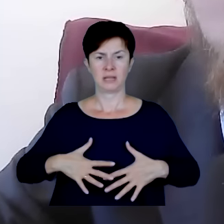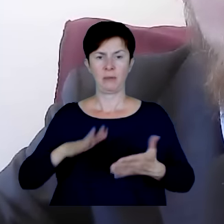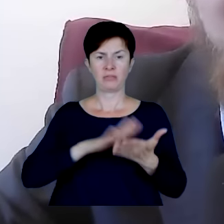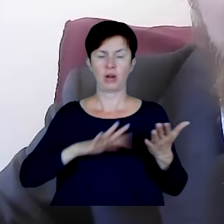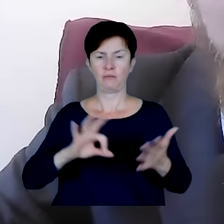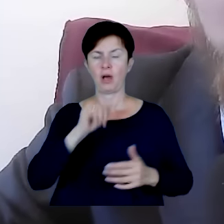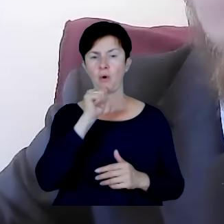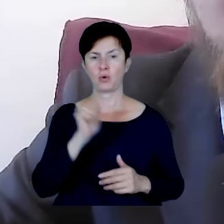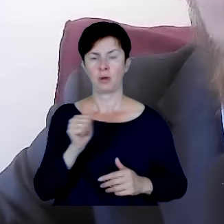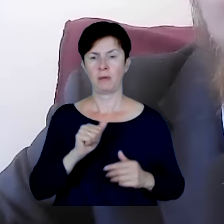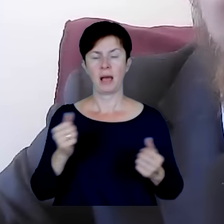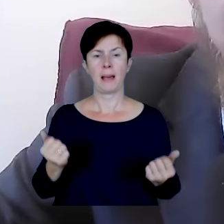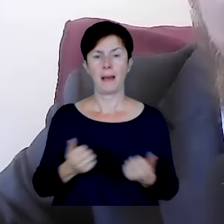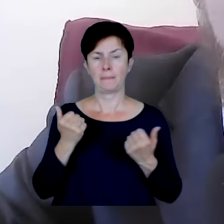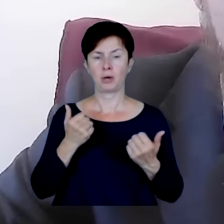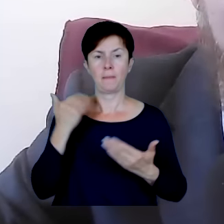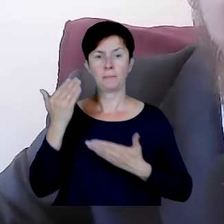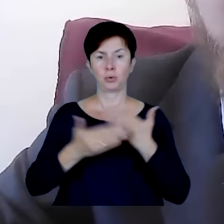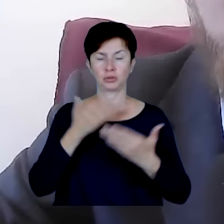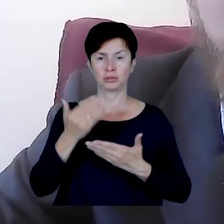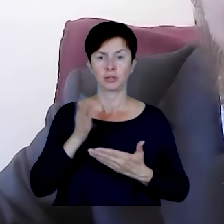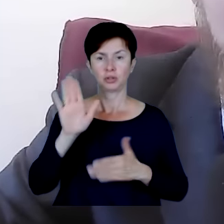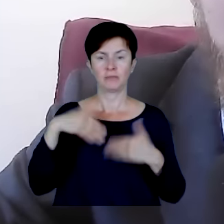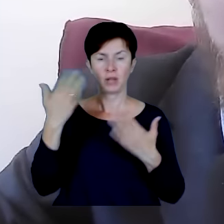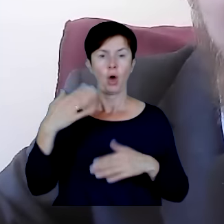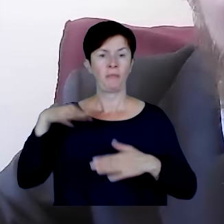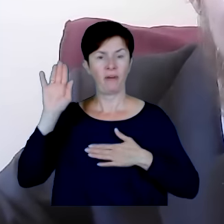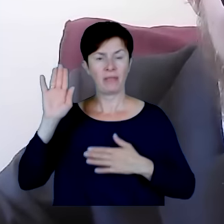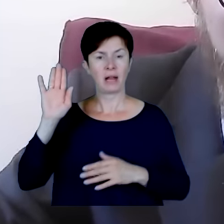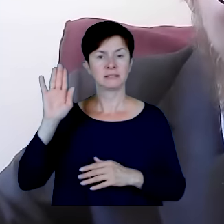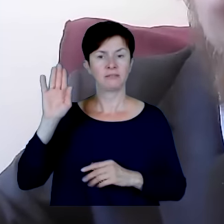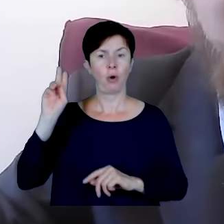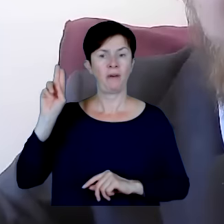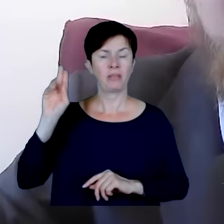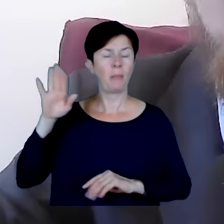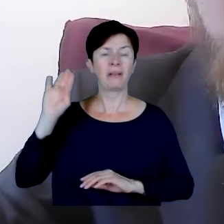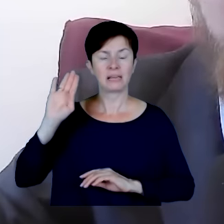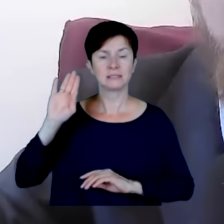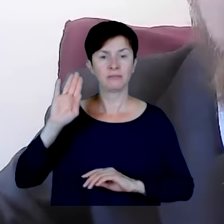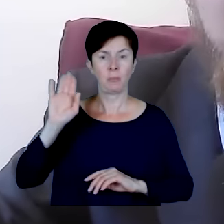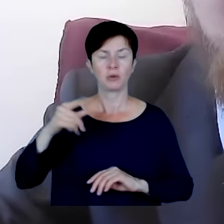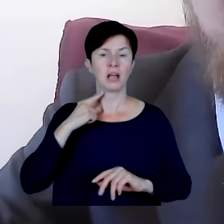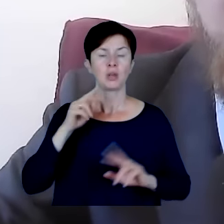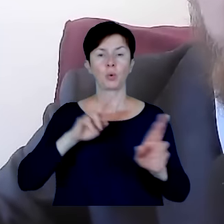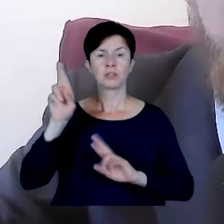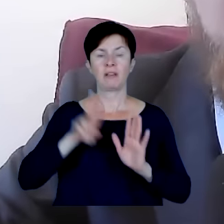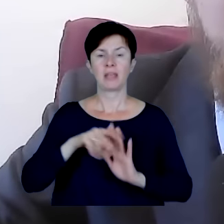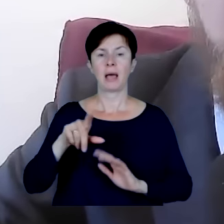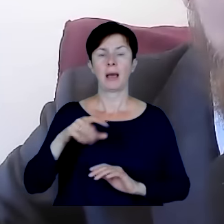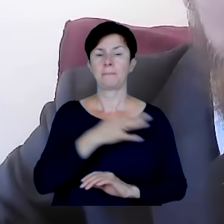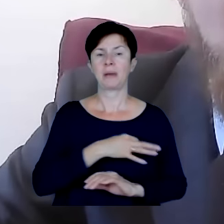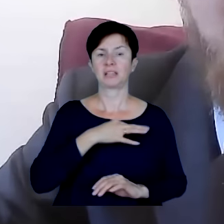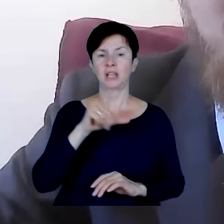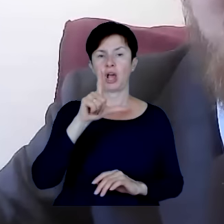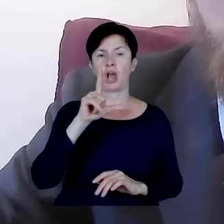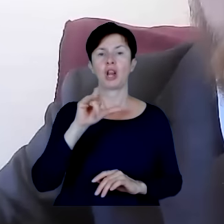żeby również, kiedy będą otrzymywali obywatelstwo, głosowali tak, jak to się zazwyczaj dzieje, właśnie na partie liberalno-lewicowe, nie ze względu na